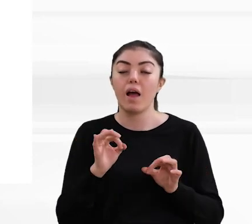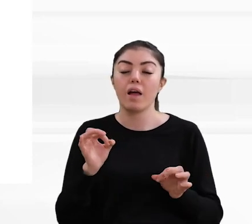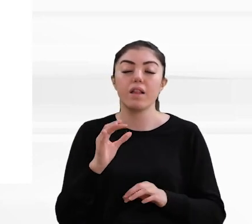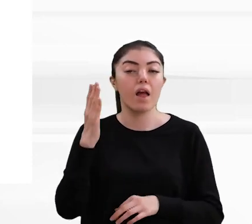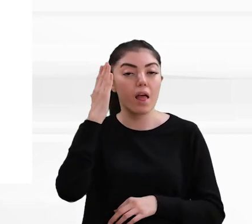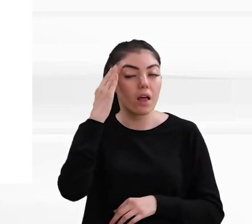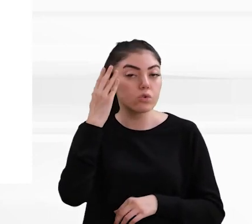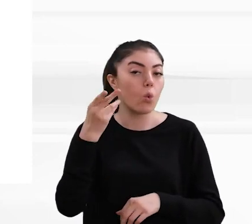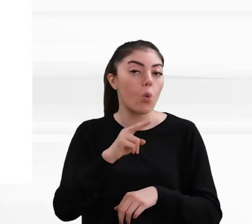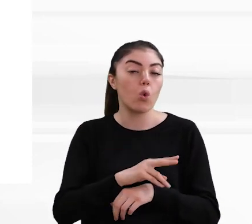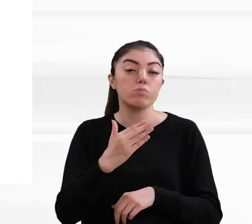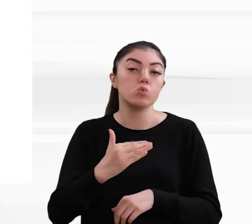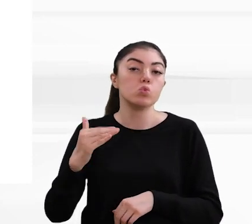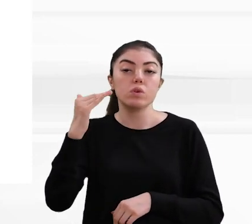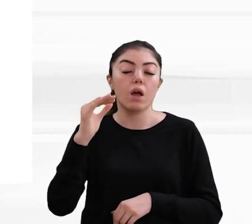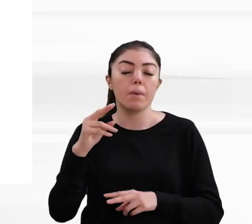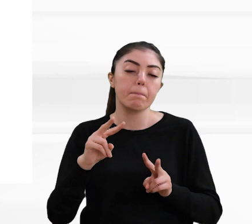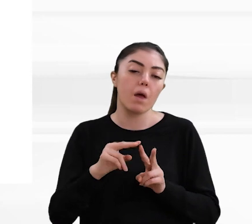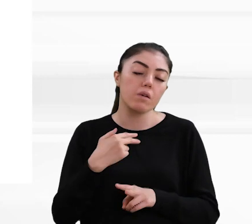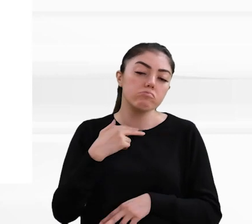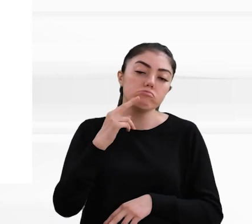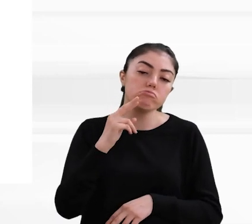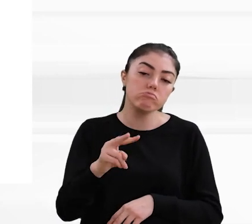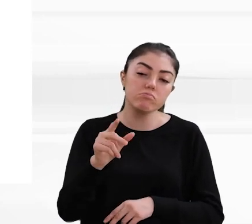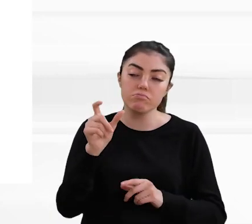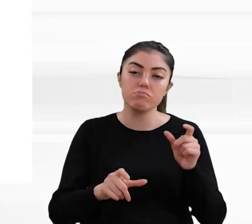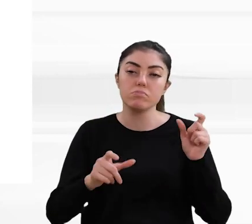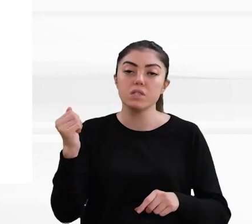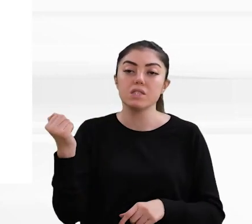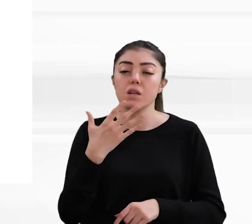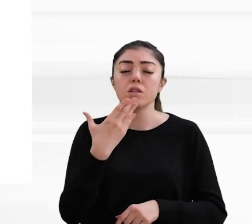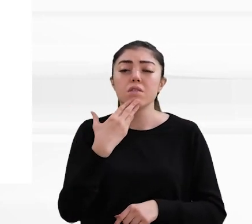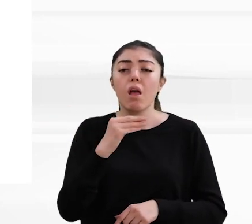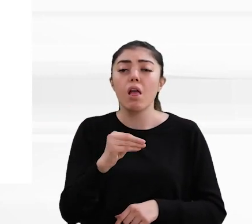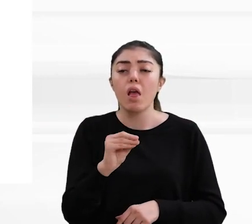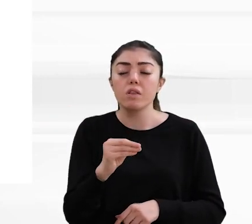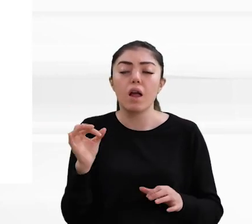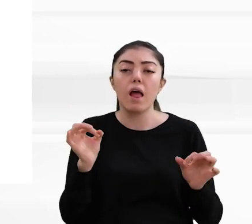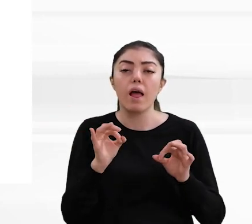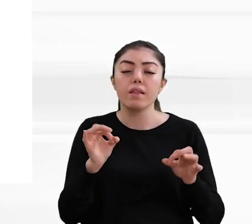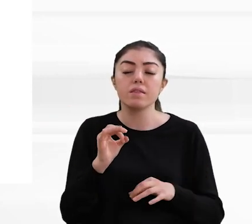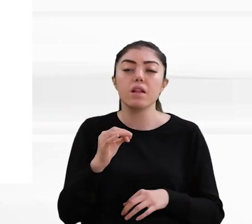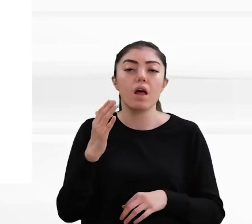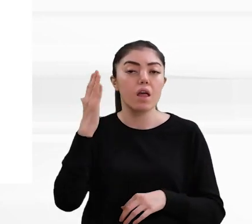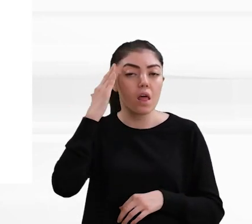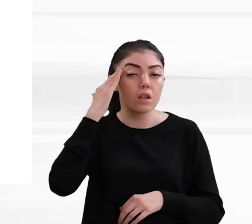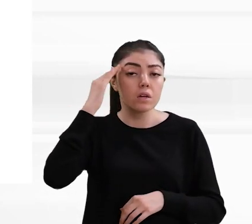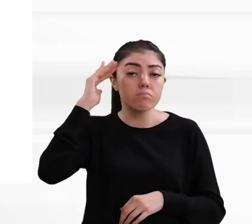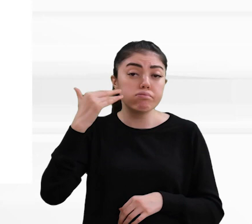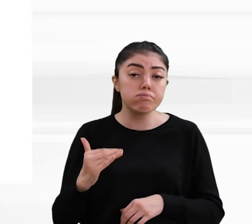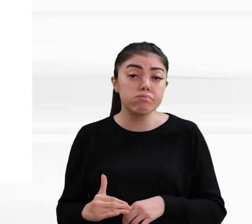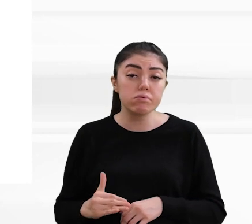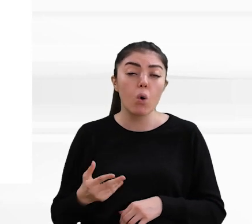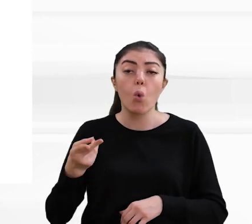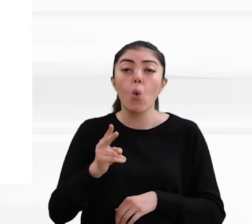erken yaşlarda ölüm oranı yüksektir ne için baktığımızda bakın birey sayısının çok genç yaşlarda erken yaşadık hızla düştüğünü